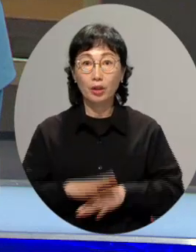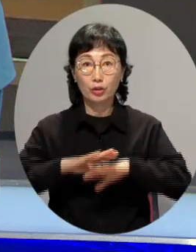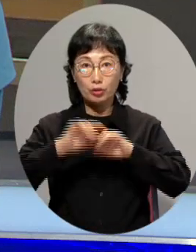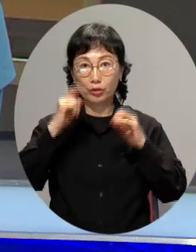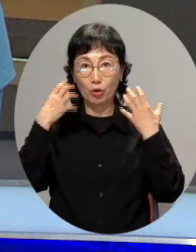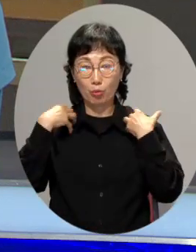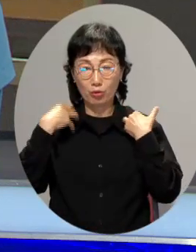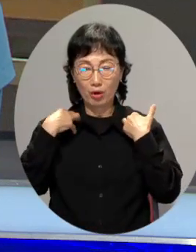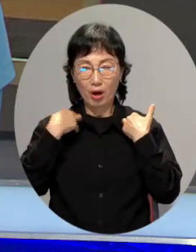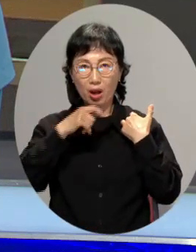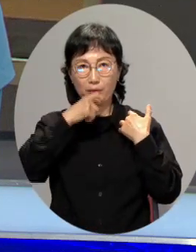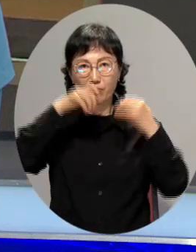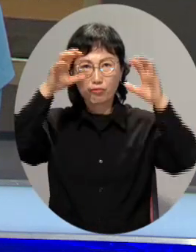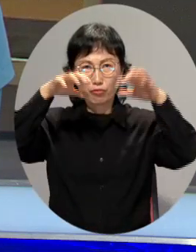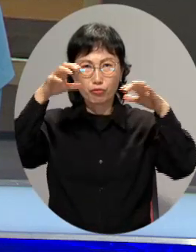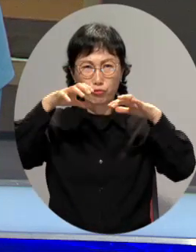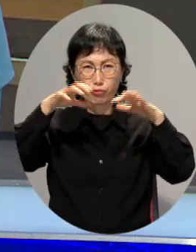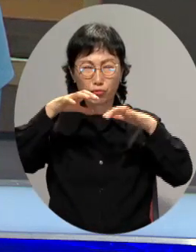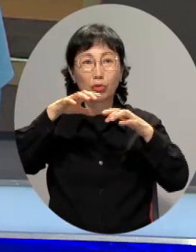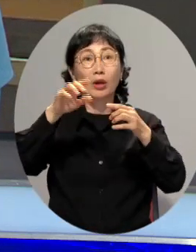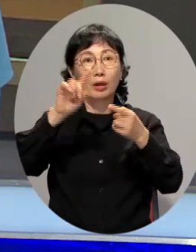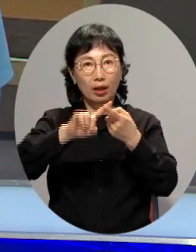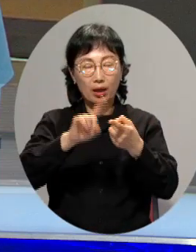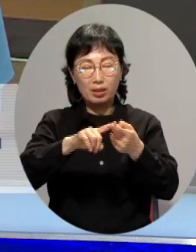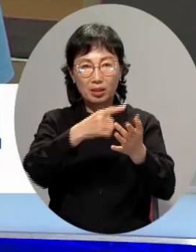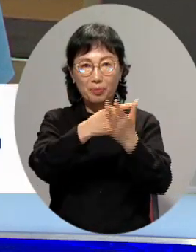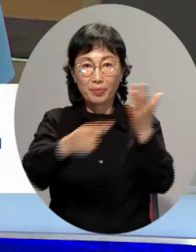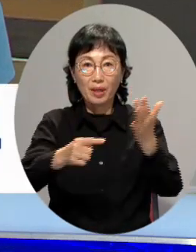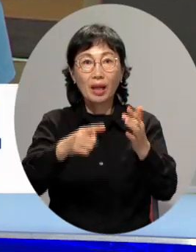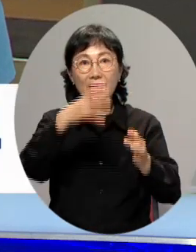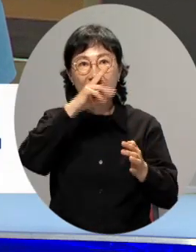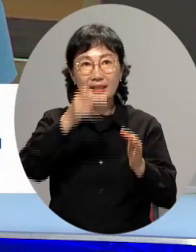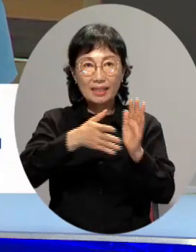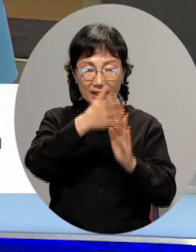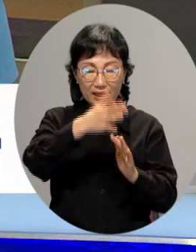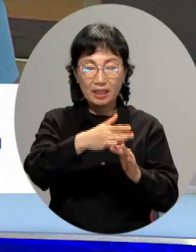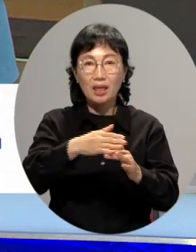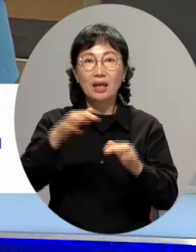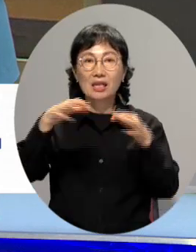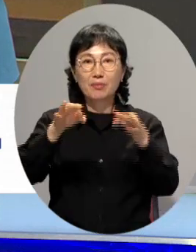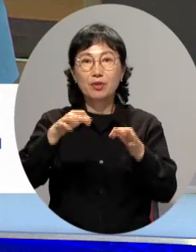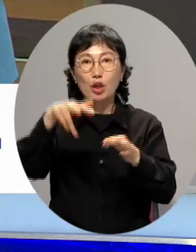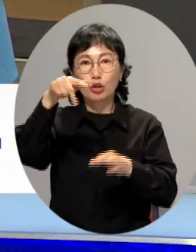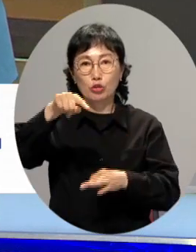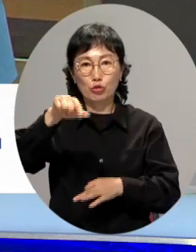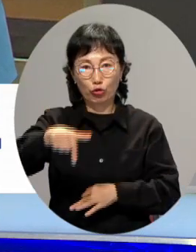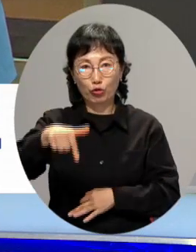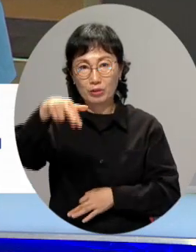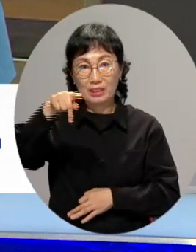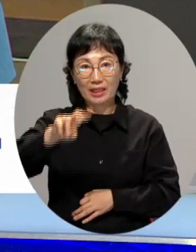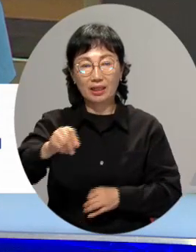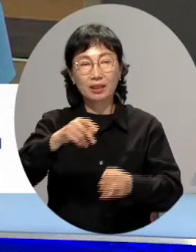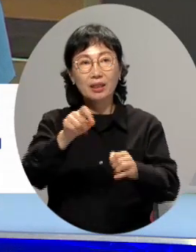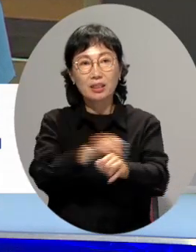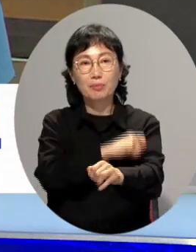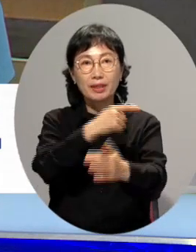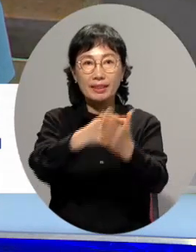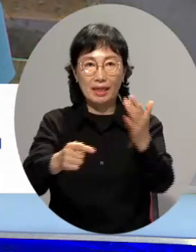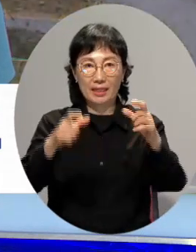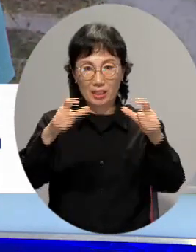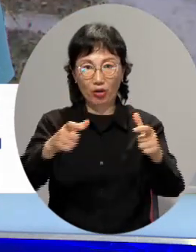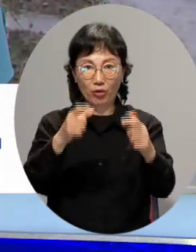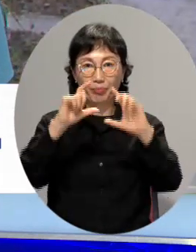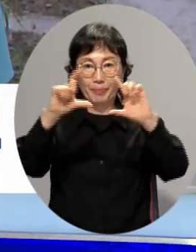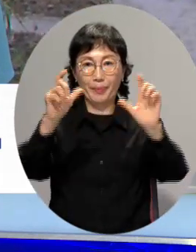정부가 기록적인 집중호우에 막대한 피해를 입은 익산시와 김제 죽산면을 특별 재난지역으로 선포했습니다. 일단